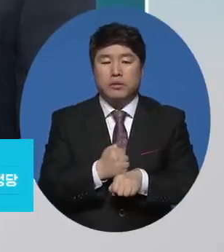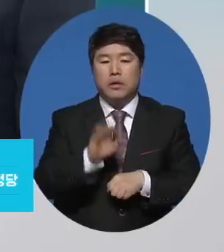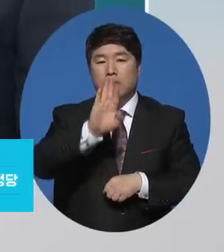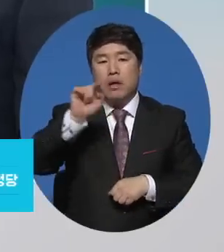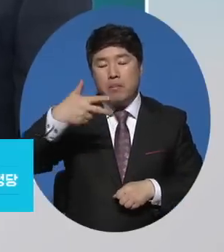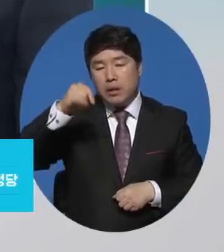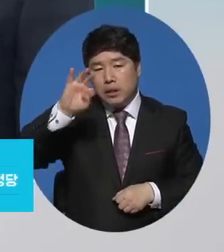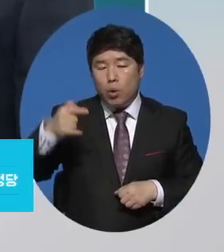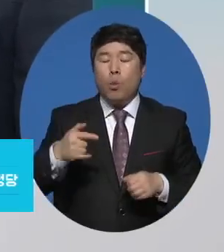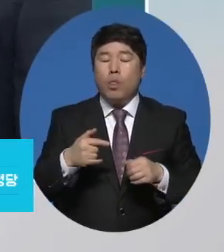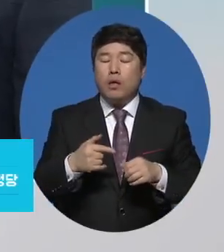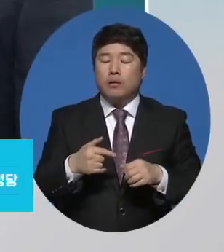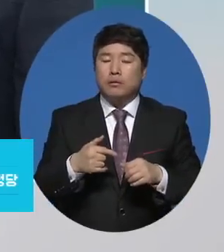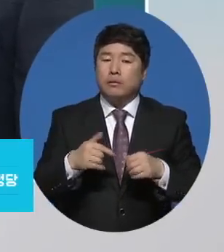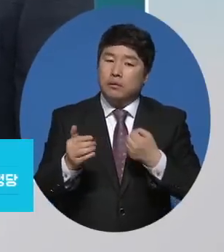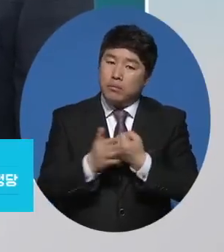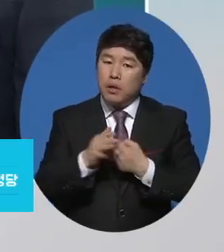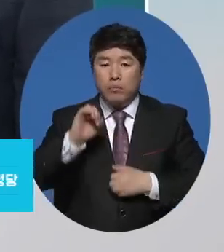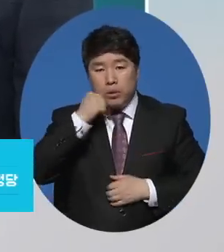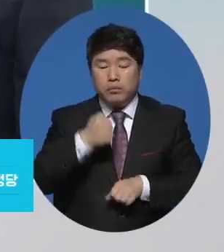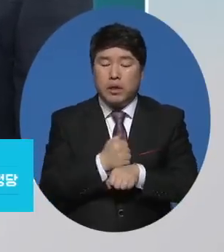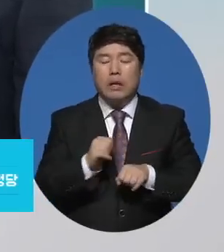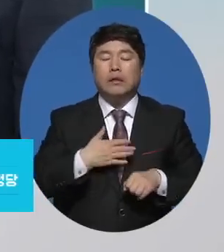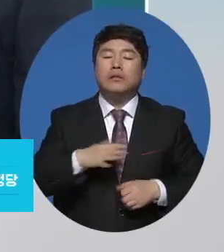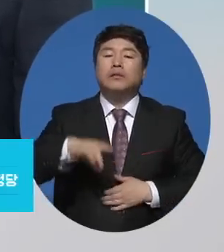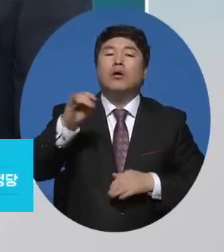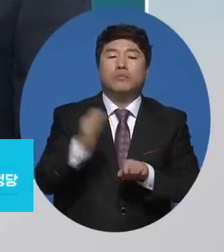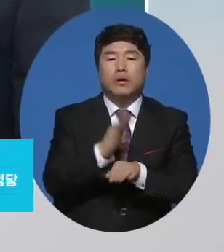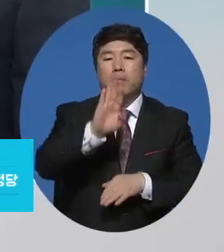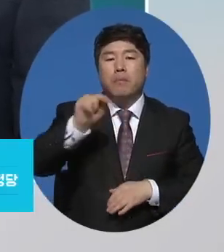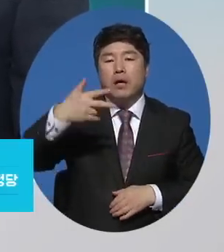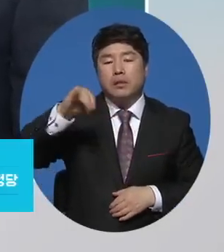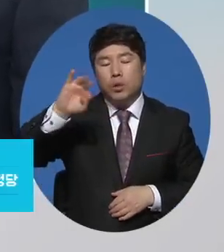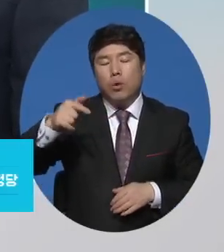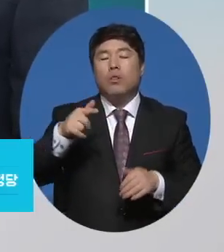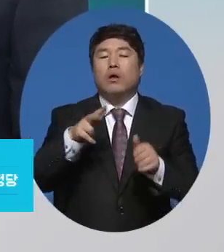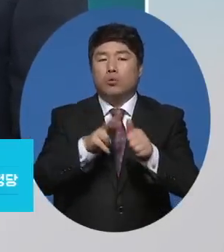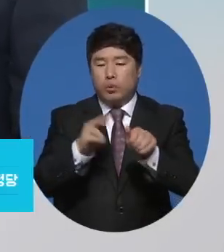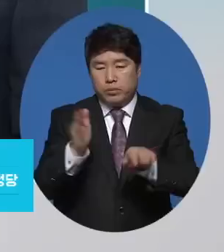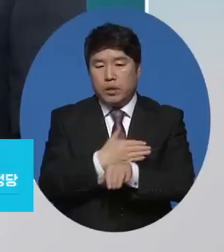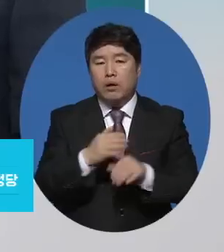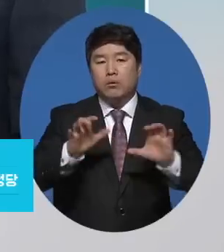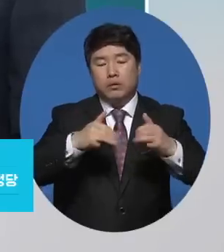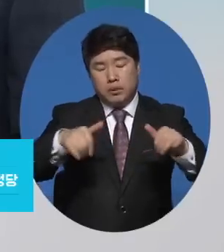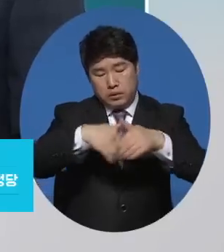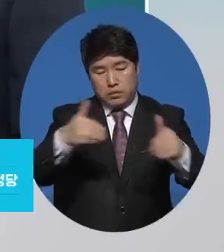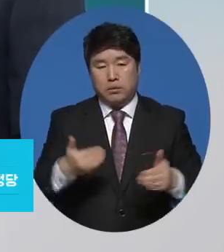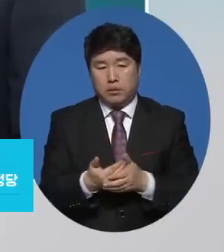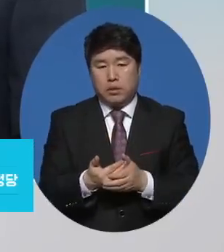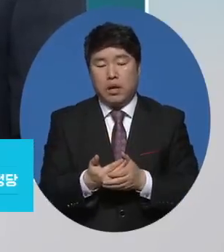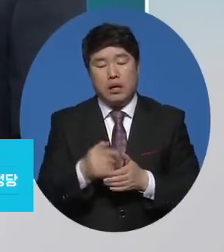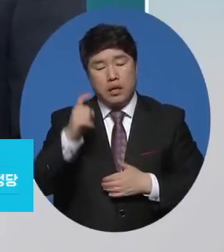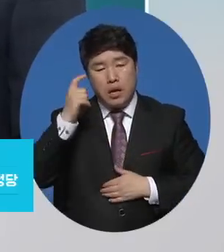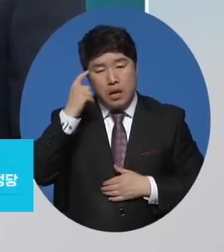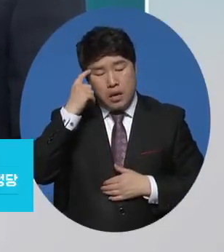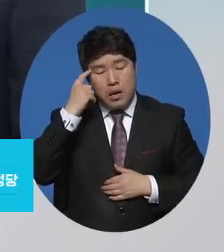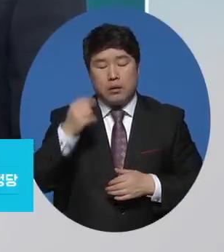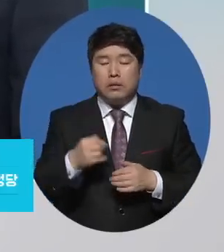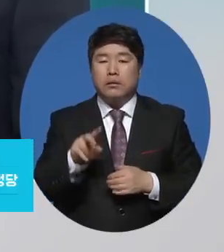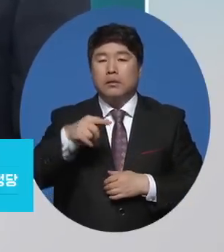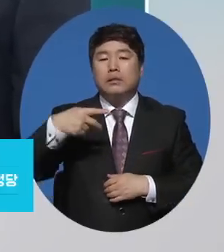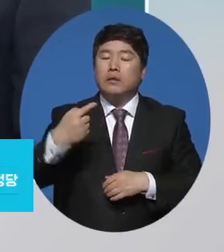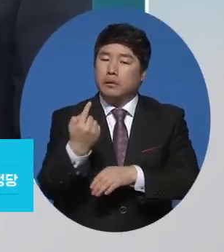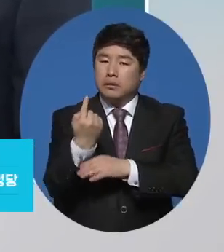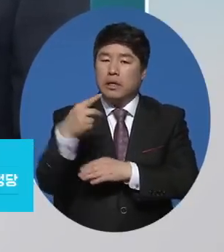그래서 제가부터부터 박지원 의원께서 또 국민의 다 당론으로 사드를 계속 반대하면 이거 곤란한 거 아니냐